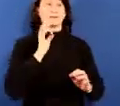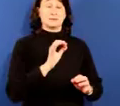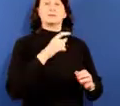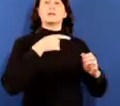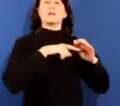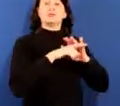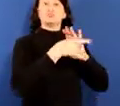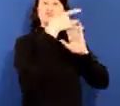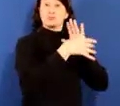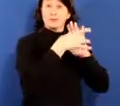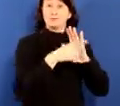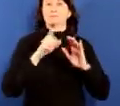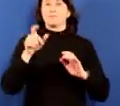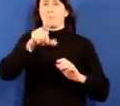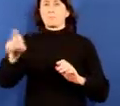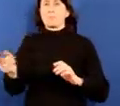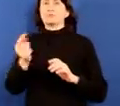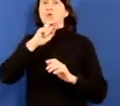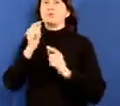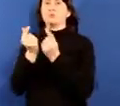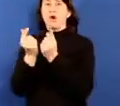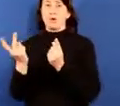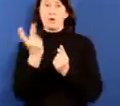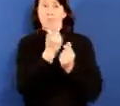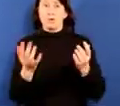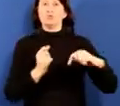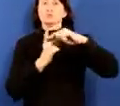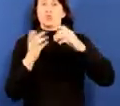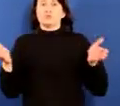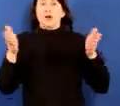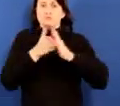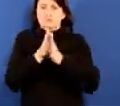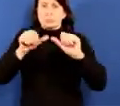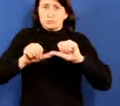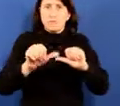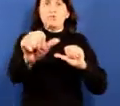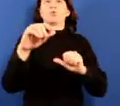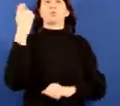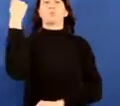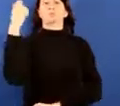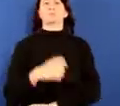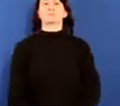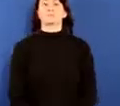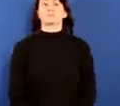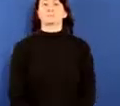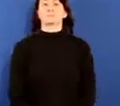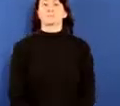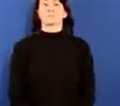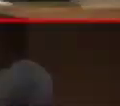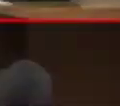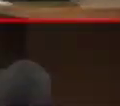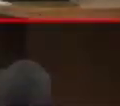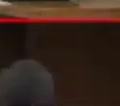eta horiek hobetzeko lan egiten jarrai dezazuen animatzen zaituztegu. Izan ere, ziur dakigu kudeaketaren kalitatea eta